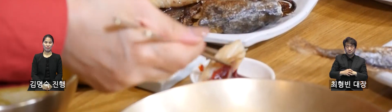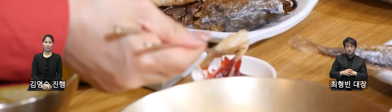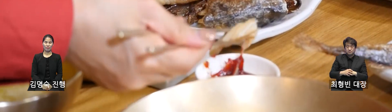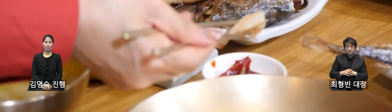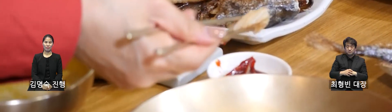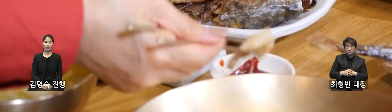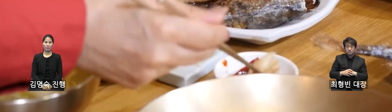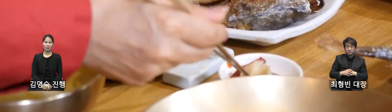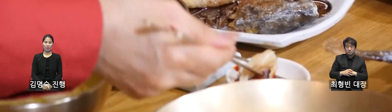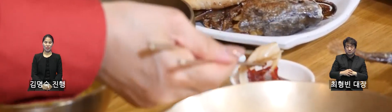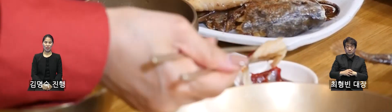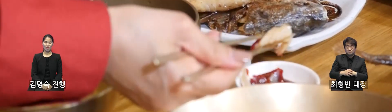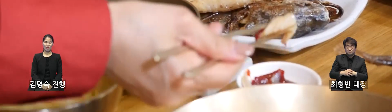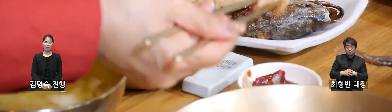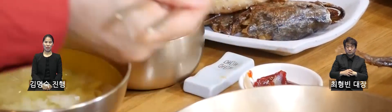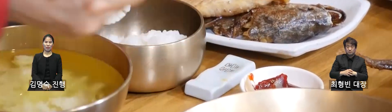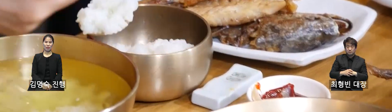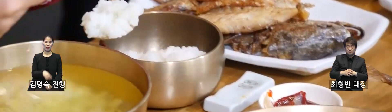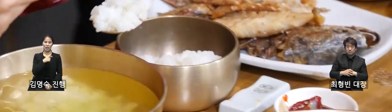고추장을 찍어서